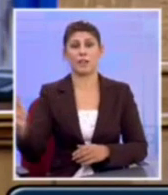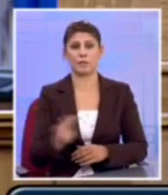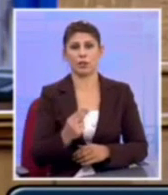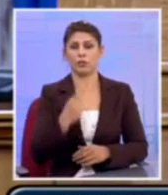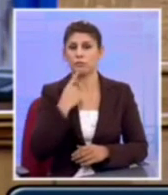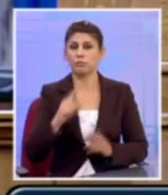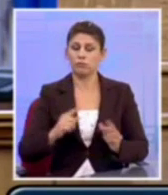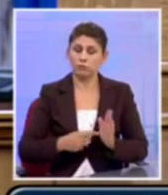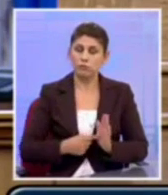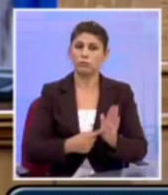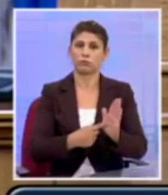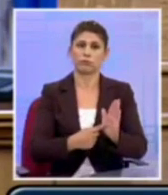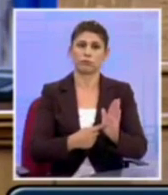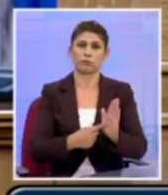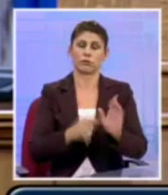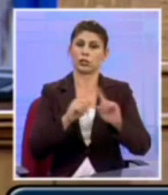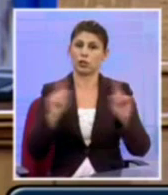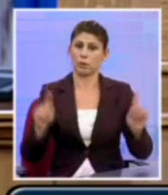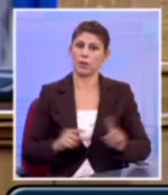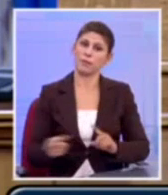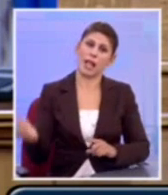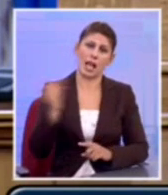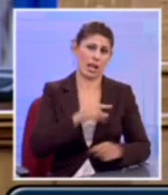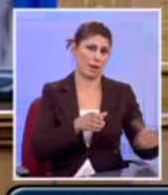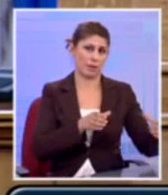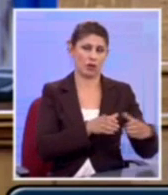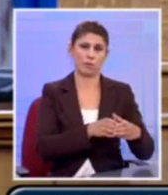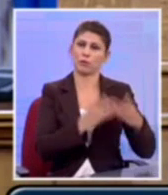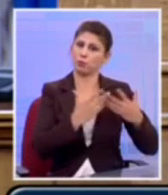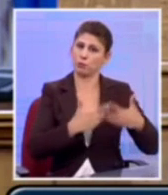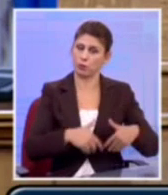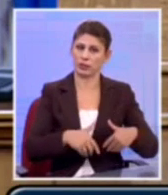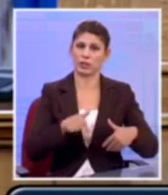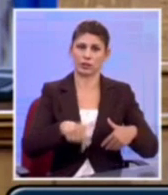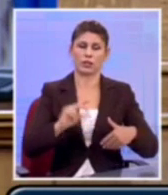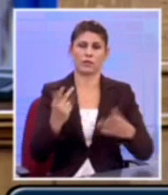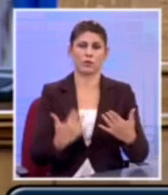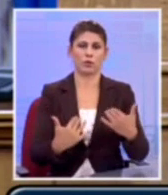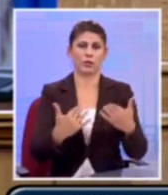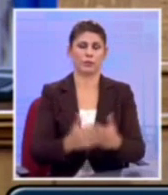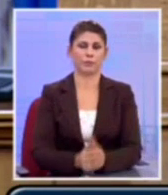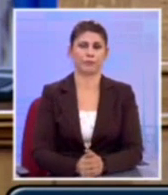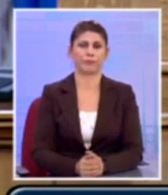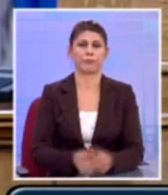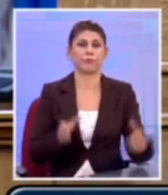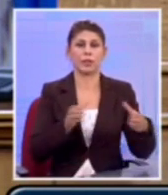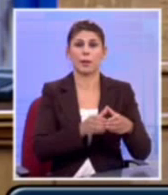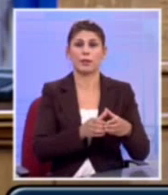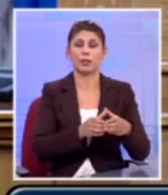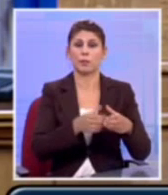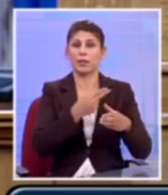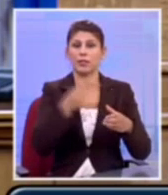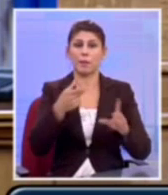όπως αποκαλύφθηκε στο πλαίσιο μιας άλλης επιτροπής που λειτουργεί στο Ελληνικό Κοινοβούλιο, της Επιτροπής για